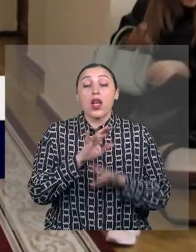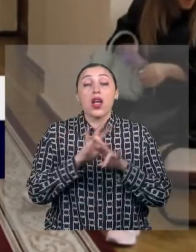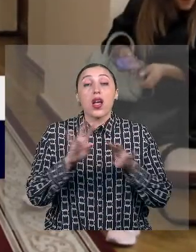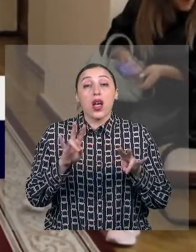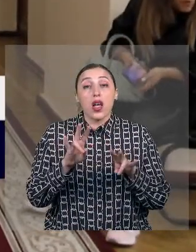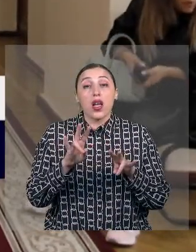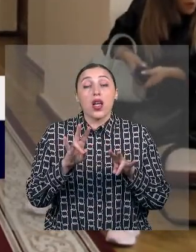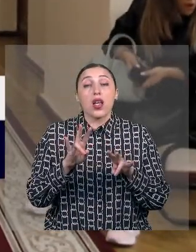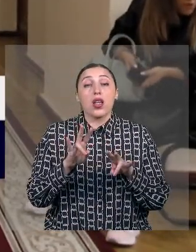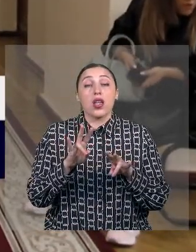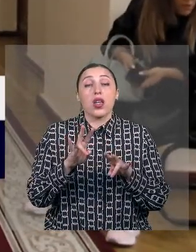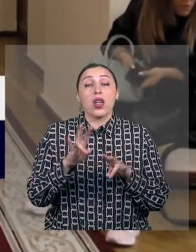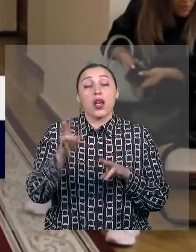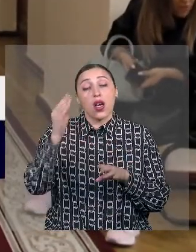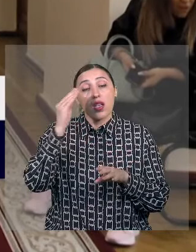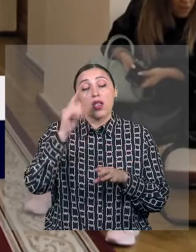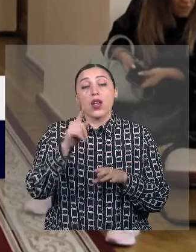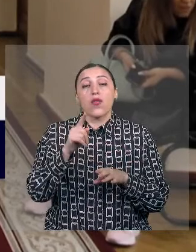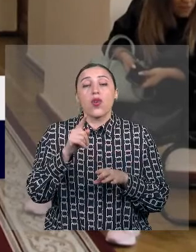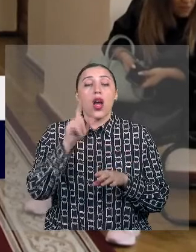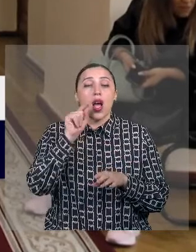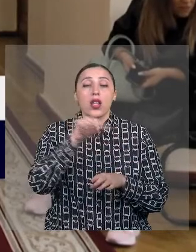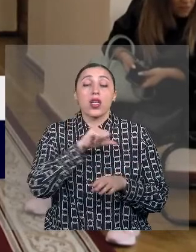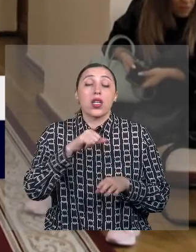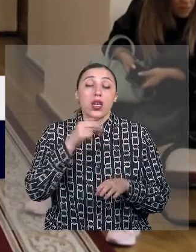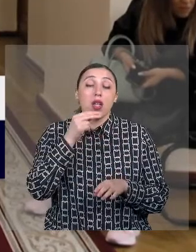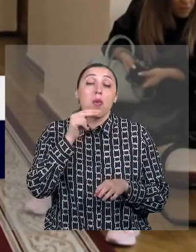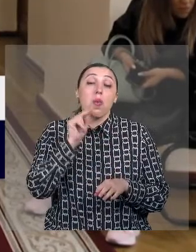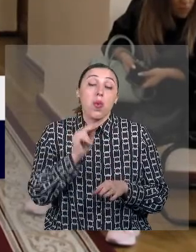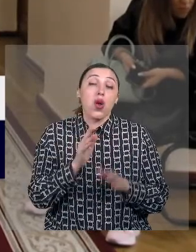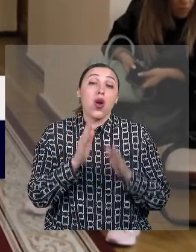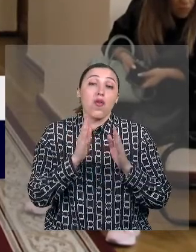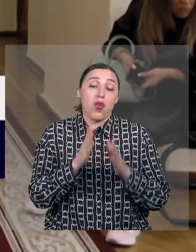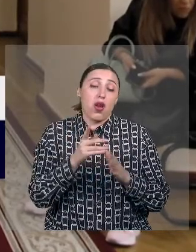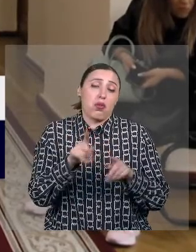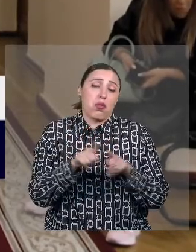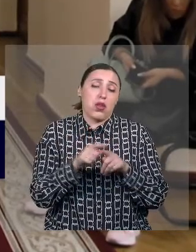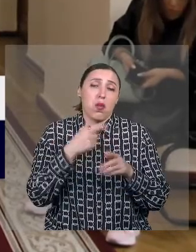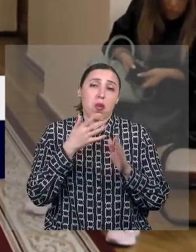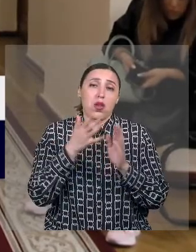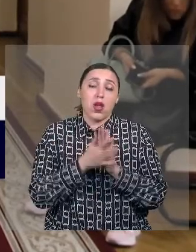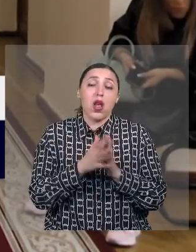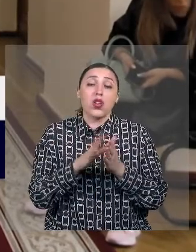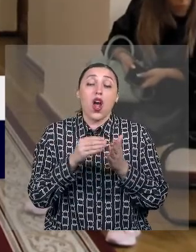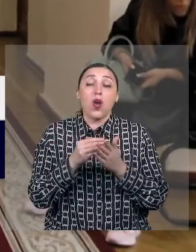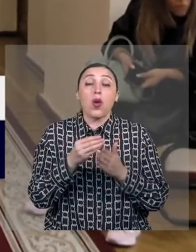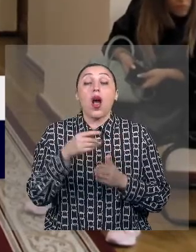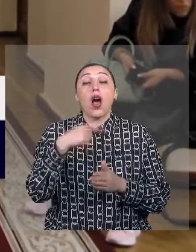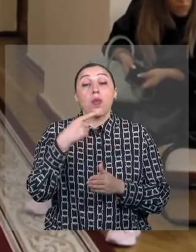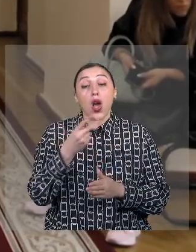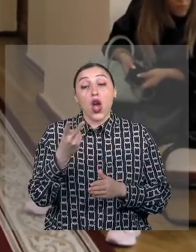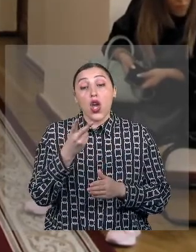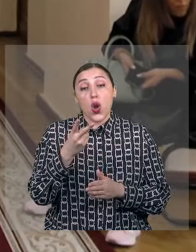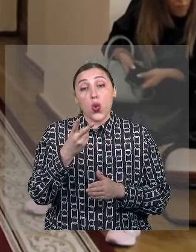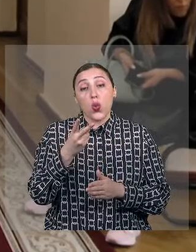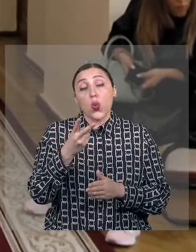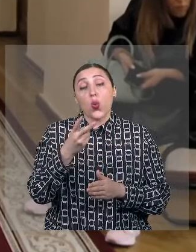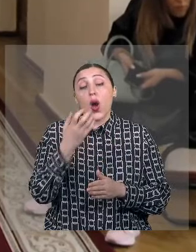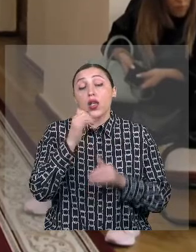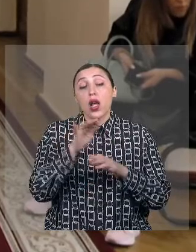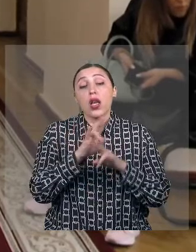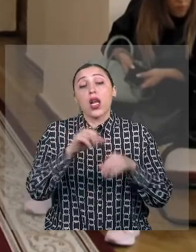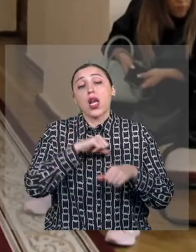Հայաստանի մեղքով։ Ենթատեքստը դա է, շատ հստակ։ Այսինքն ասում է, երկու կողմերը պետք է որոշեն,